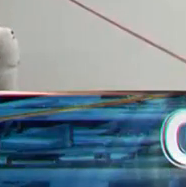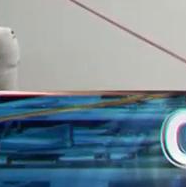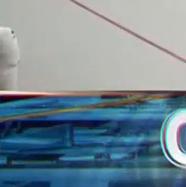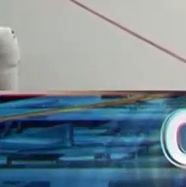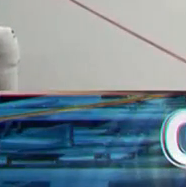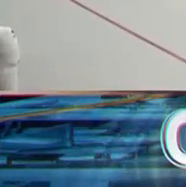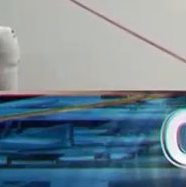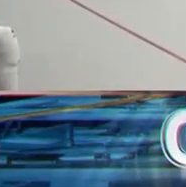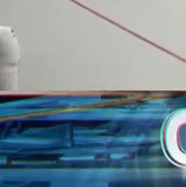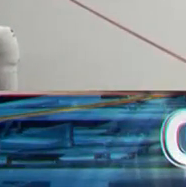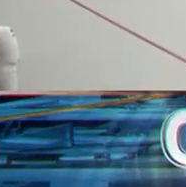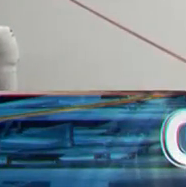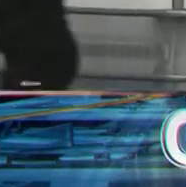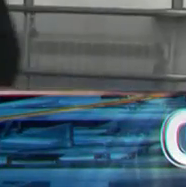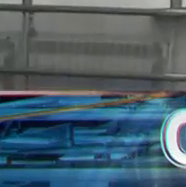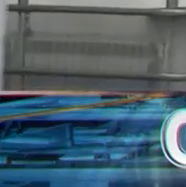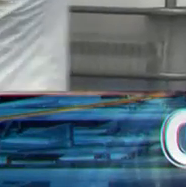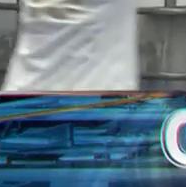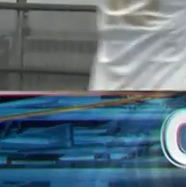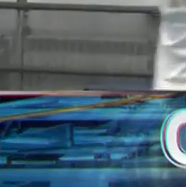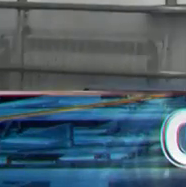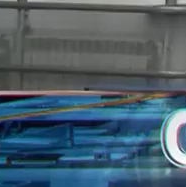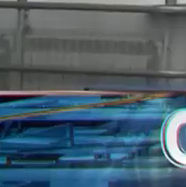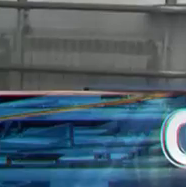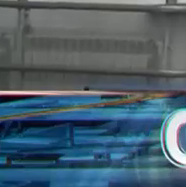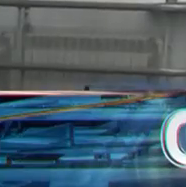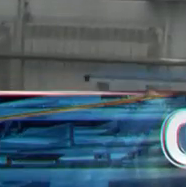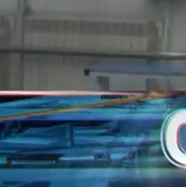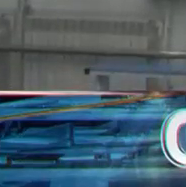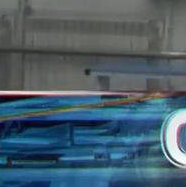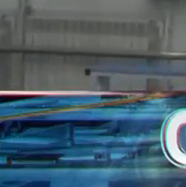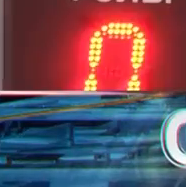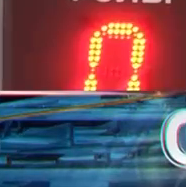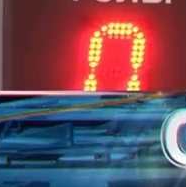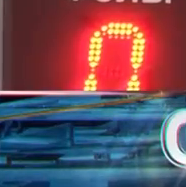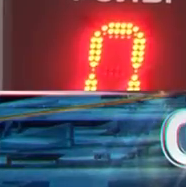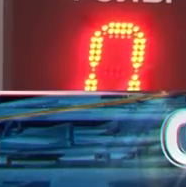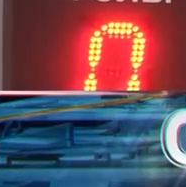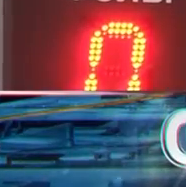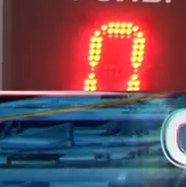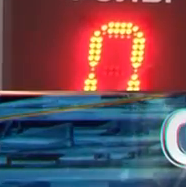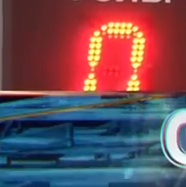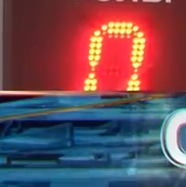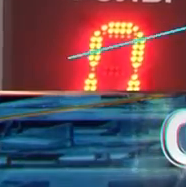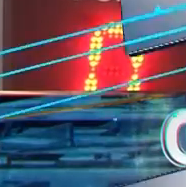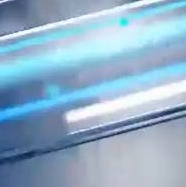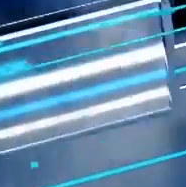Мощная подача. Перенесенный волейбольный матч женской национальной лиги завершился победой ЖТСУ.